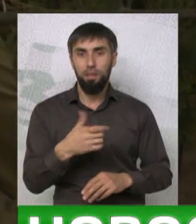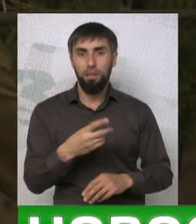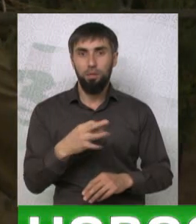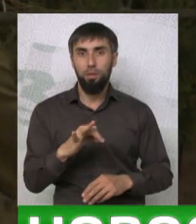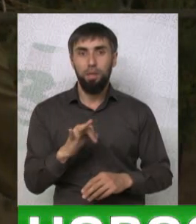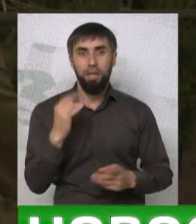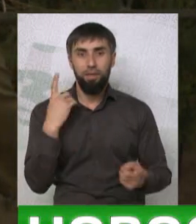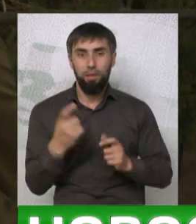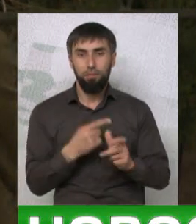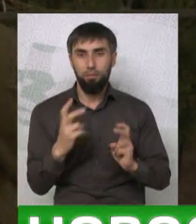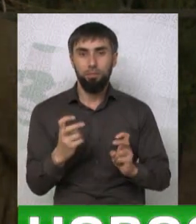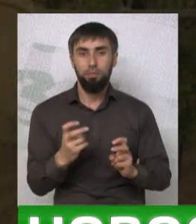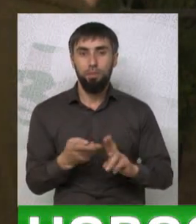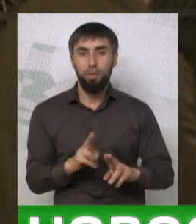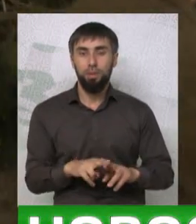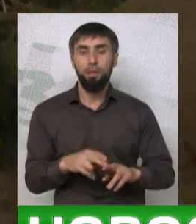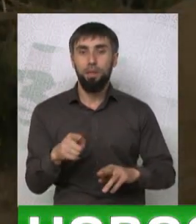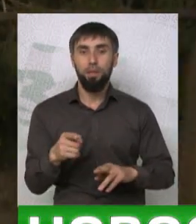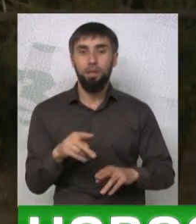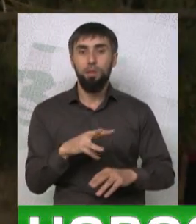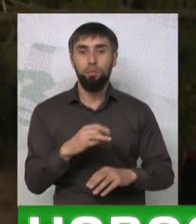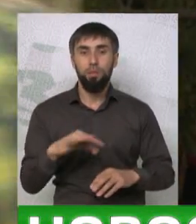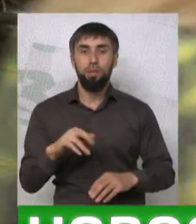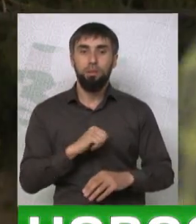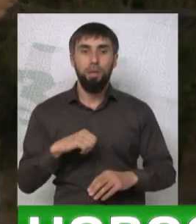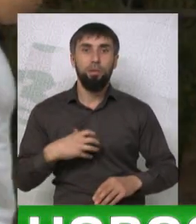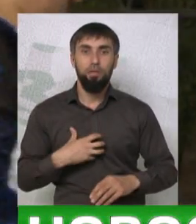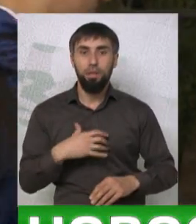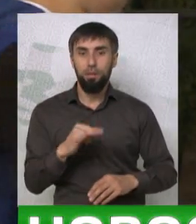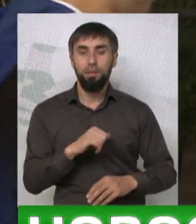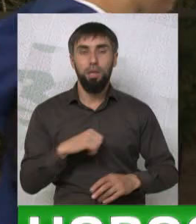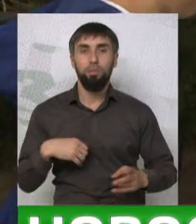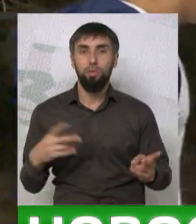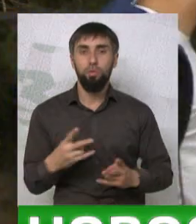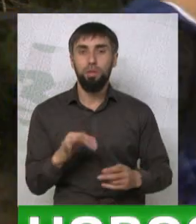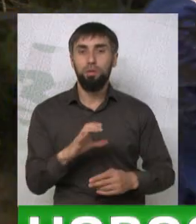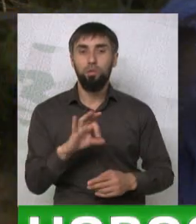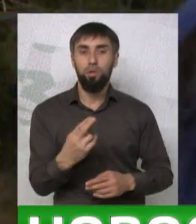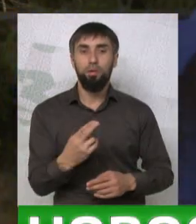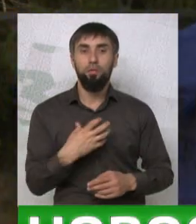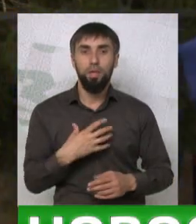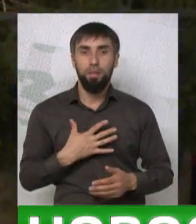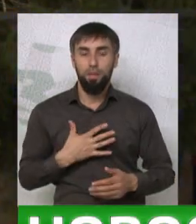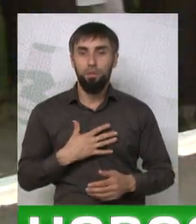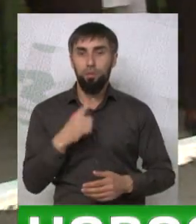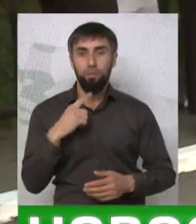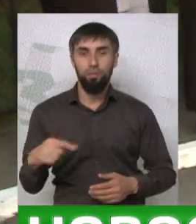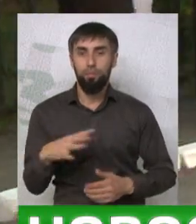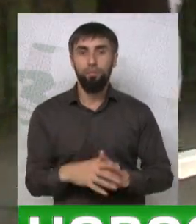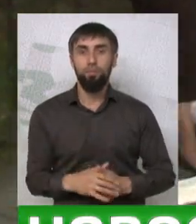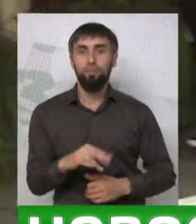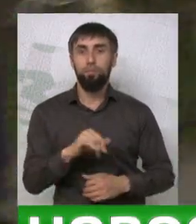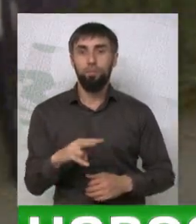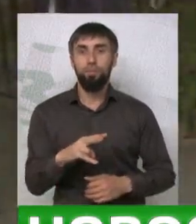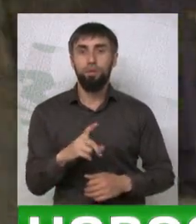Поэтому эта миссия, наверное, самая почетная и самая нужная и социально значимая для нашей России.